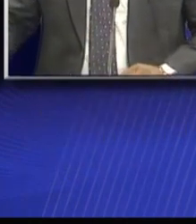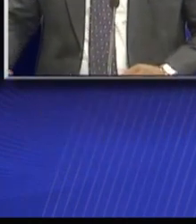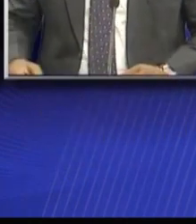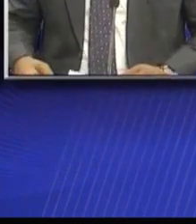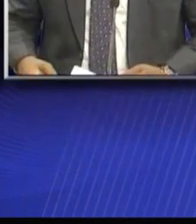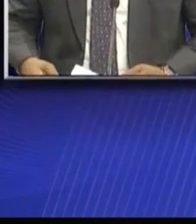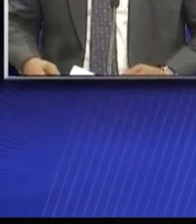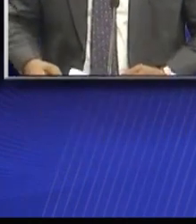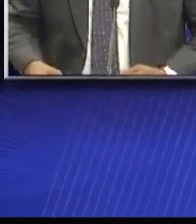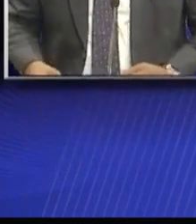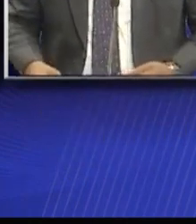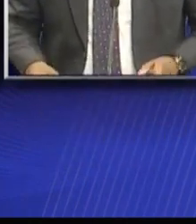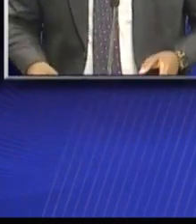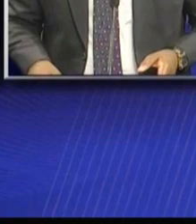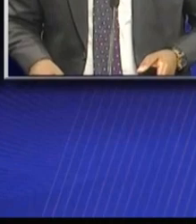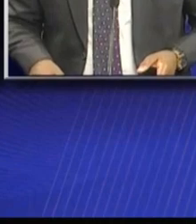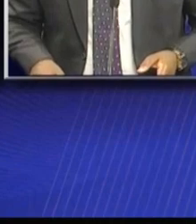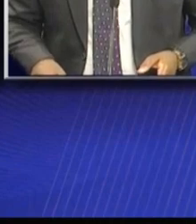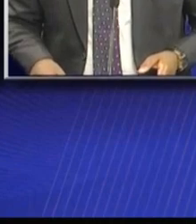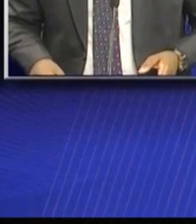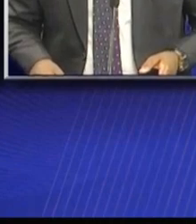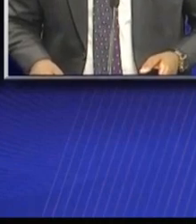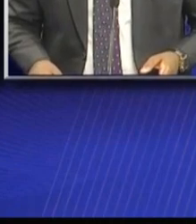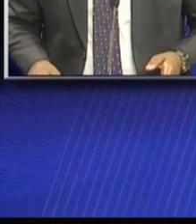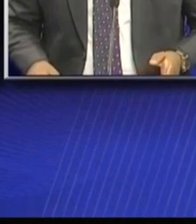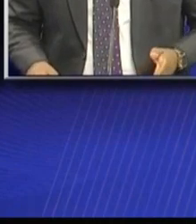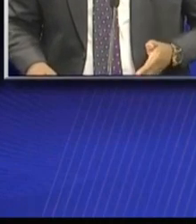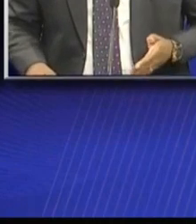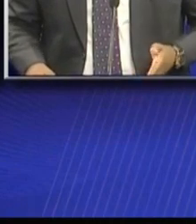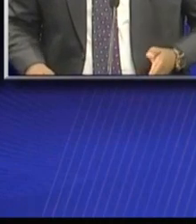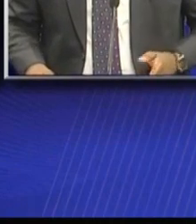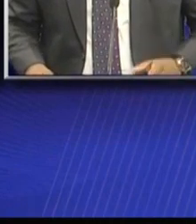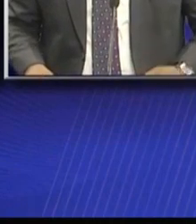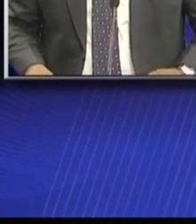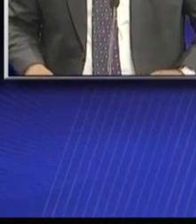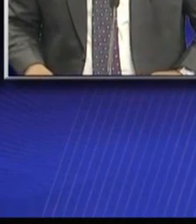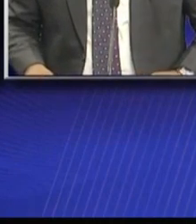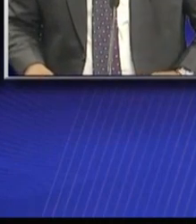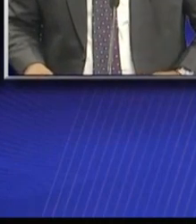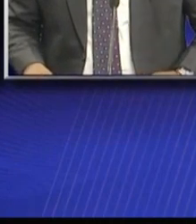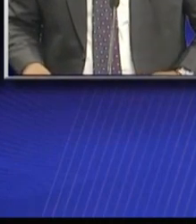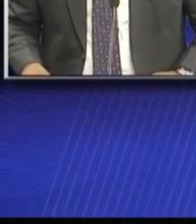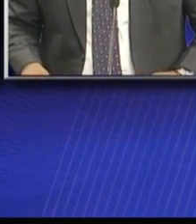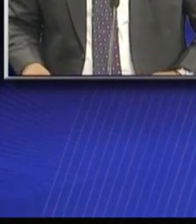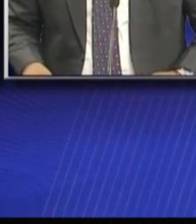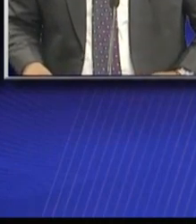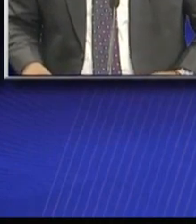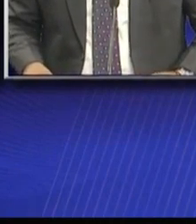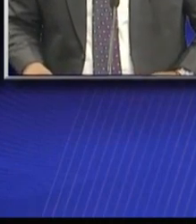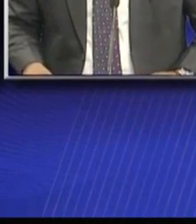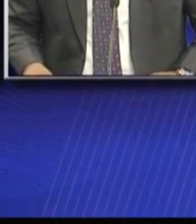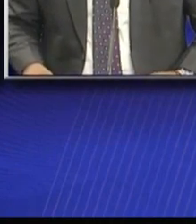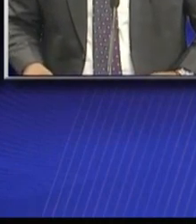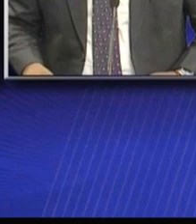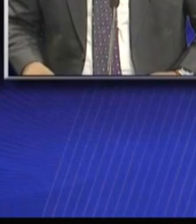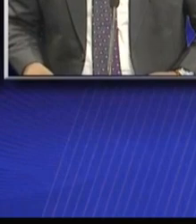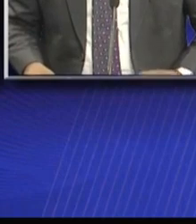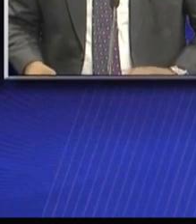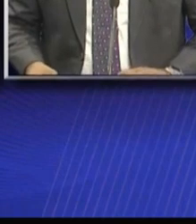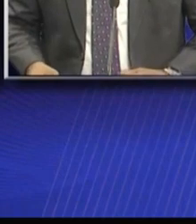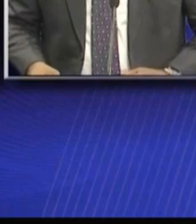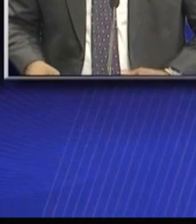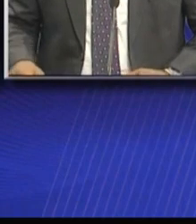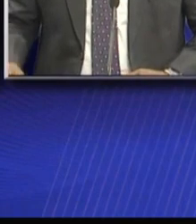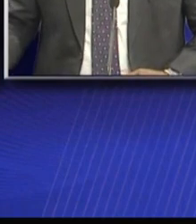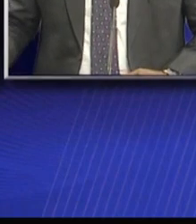votre session d'information. La République démocratique du Congo veut à tout prix offrir à ses citoyens un droit universel qui leur revient.